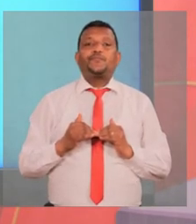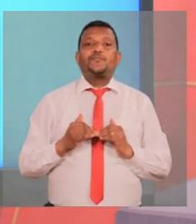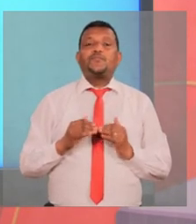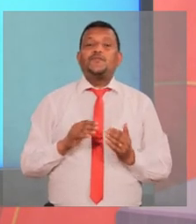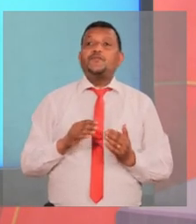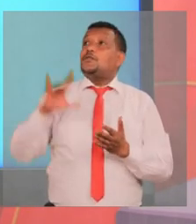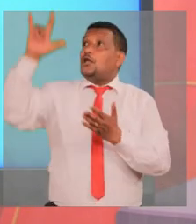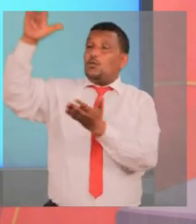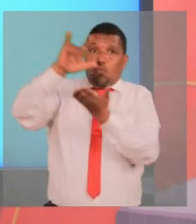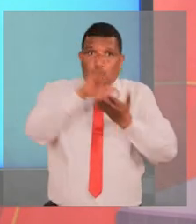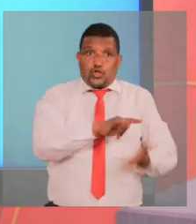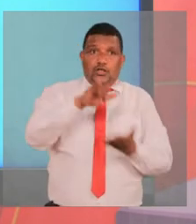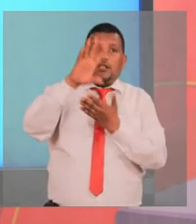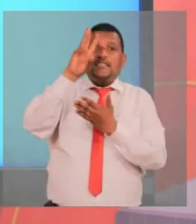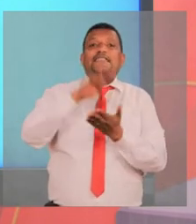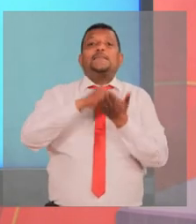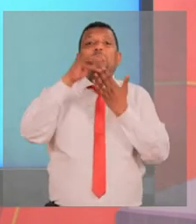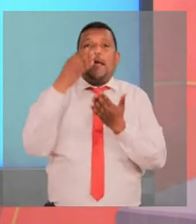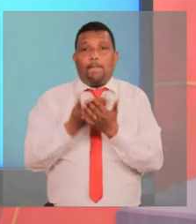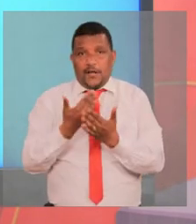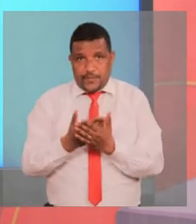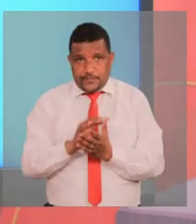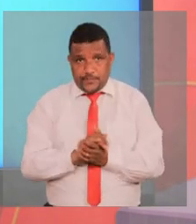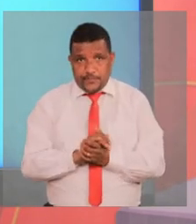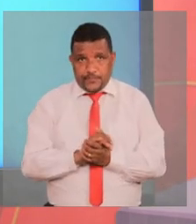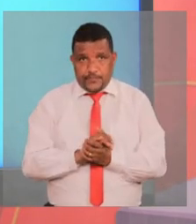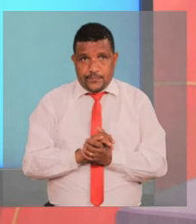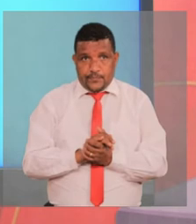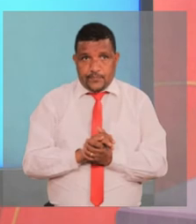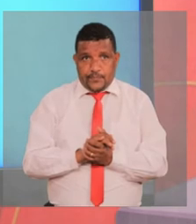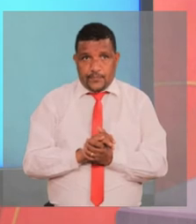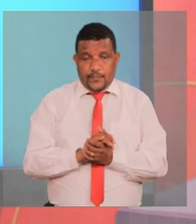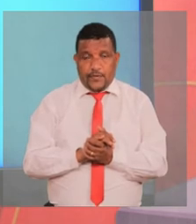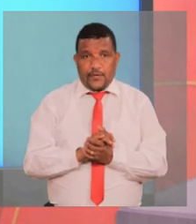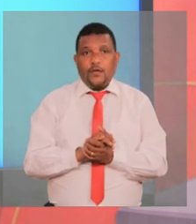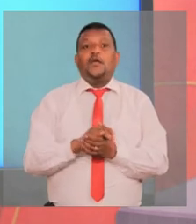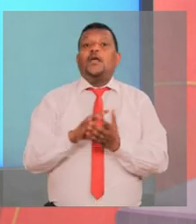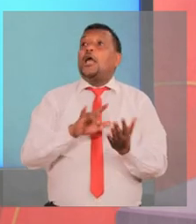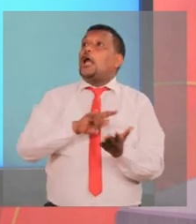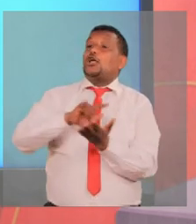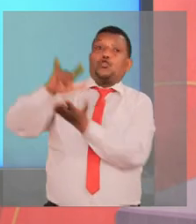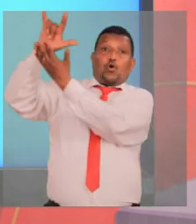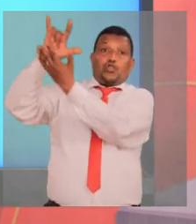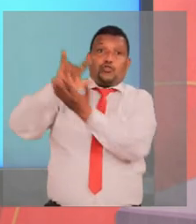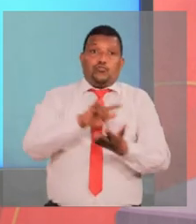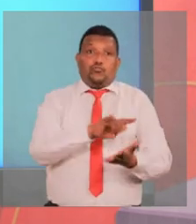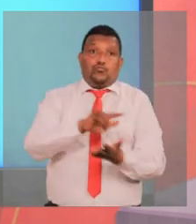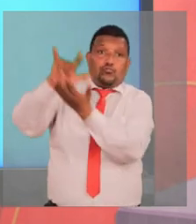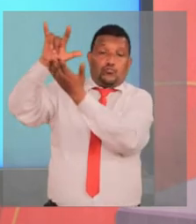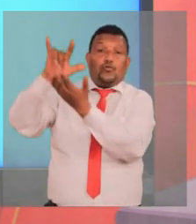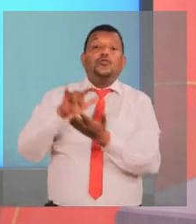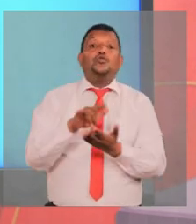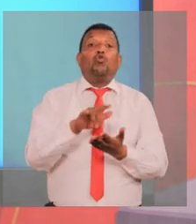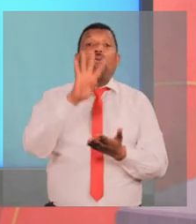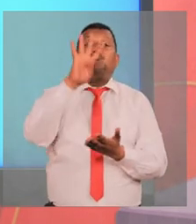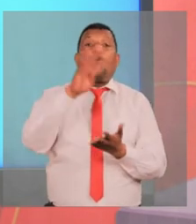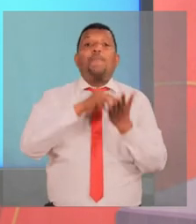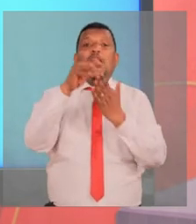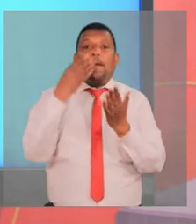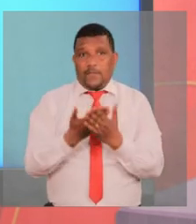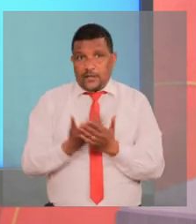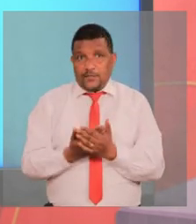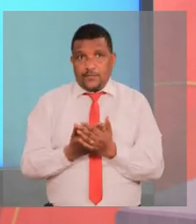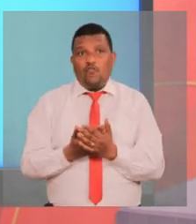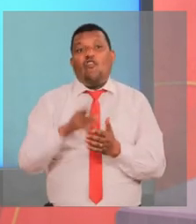ए सिंपल इससे अश्लील नंबर एंड एक्सपोर्ट स्टेज सेट फॉर मीडियम कर